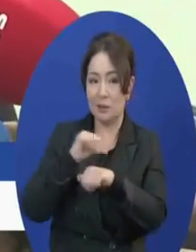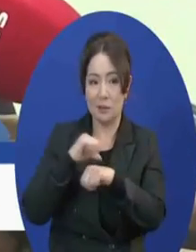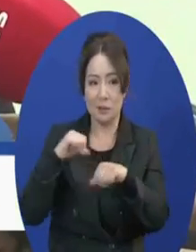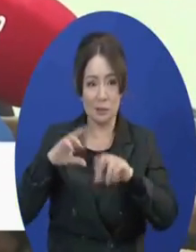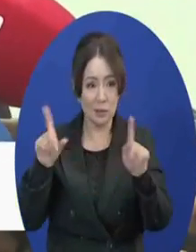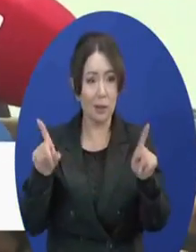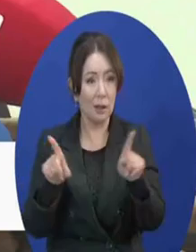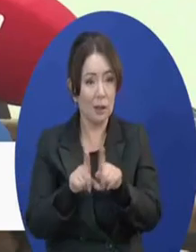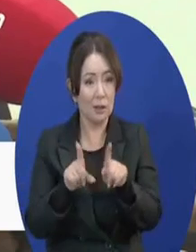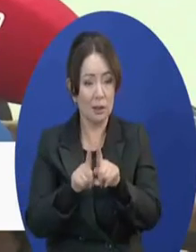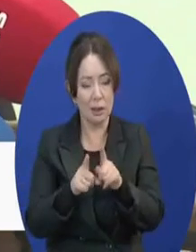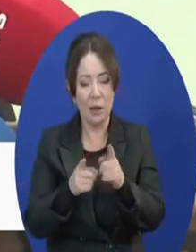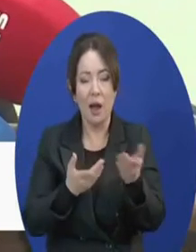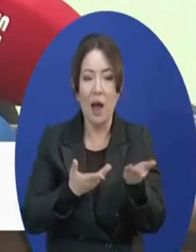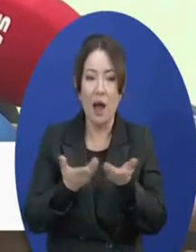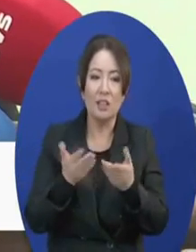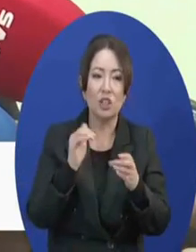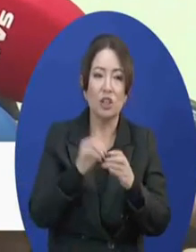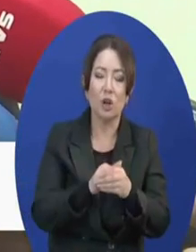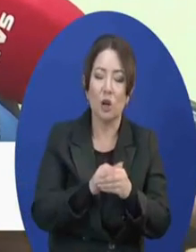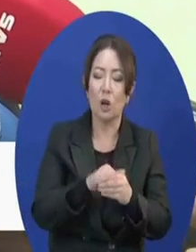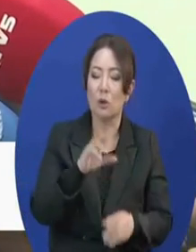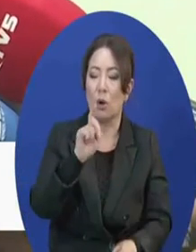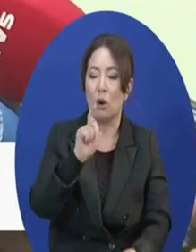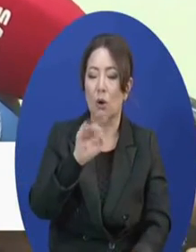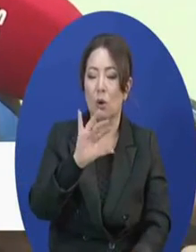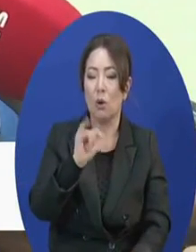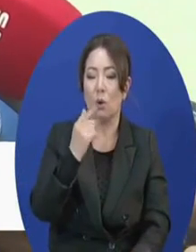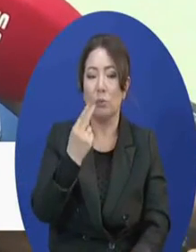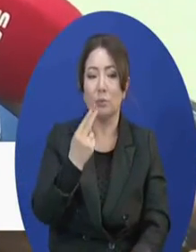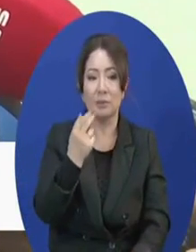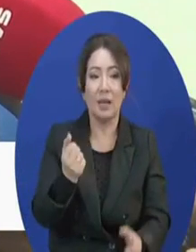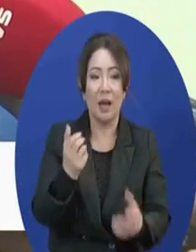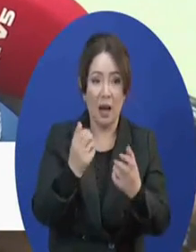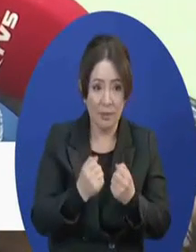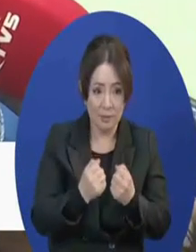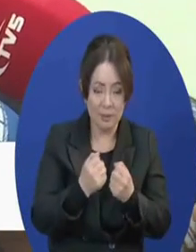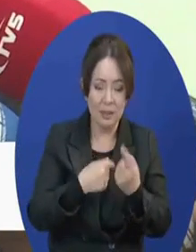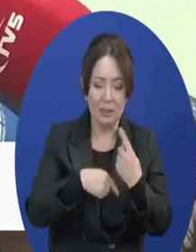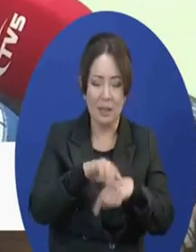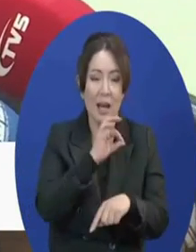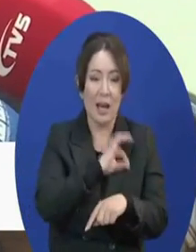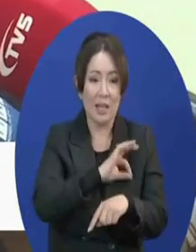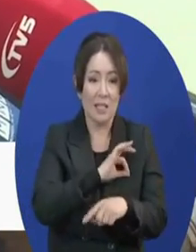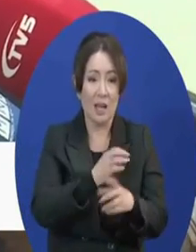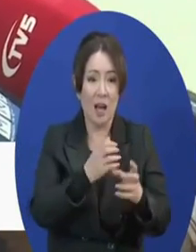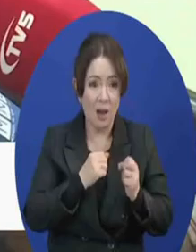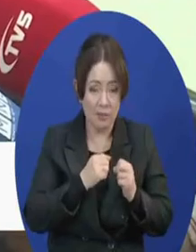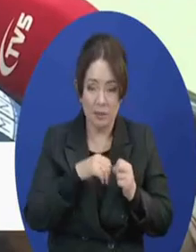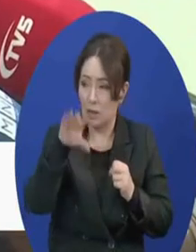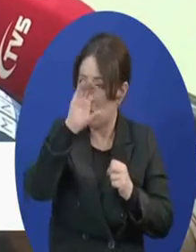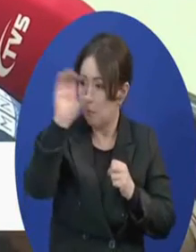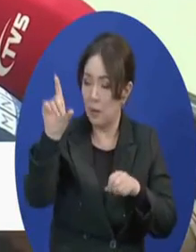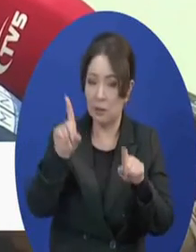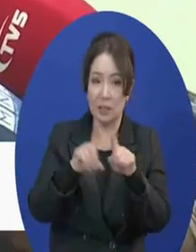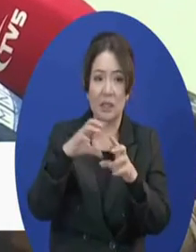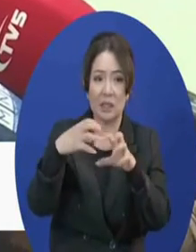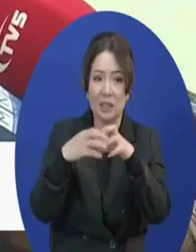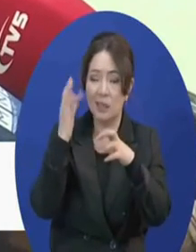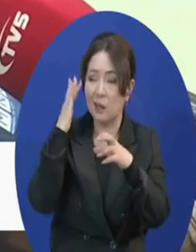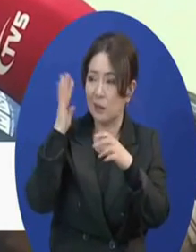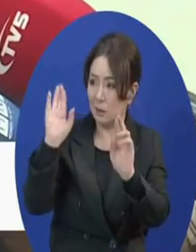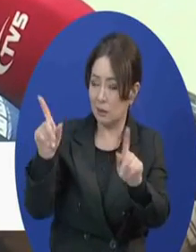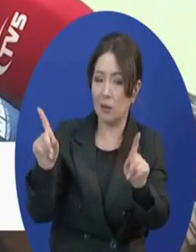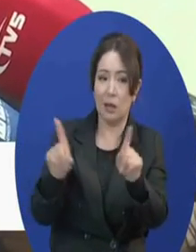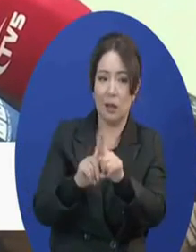иргэдтэй адилхан арилжаанд оролцдог, босдын хувьцаа авдаг, тэрнээс ашгаа олдог, өгөөжөө авдаг аж ахуй нэгжүүд ч гэсэн тийм одоо дэлхийн босод